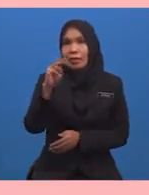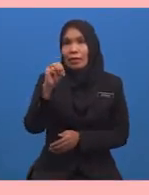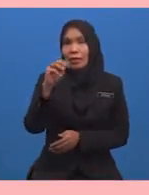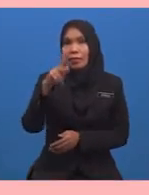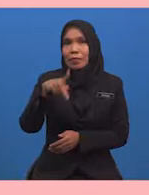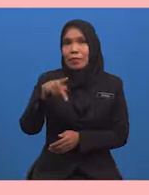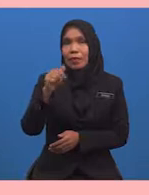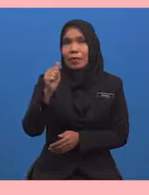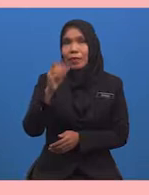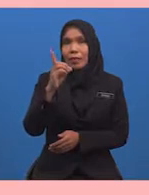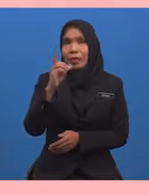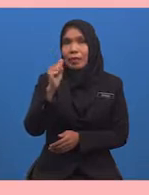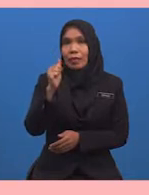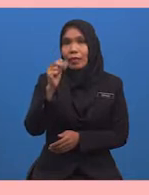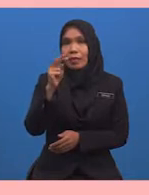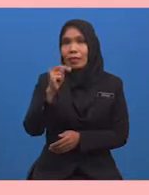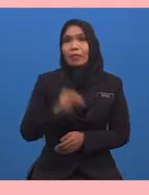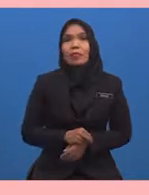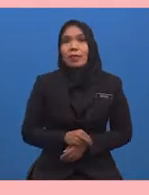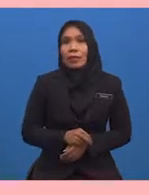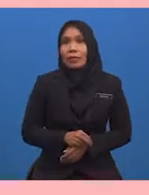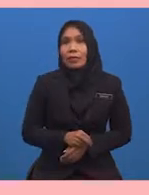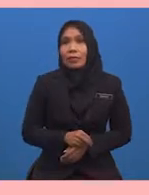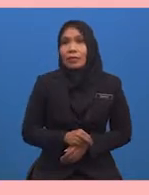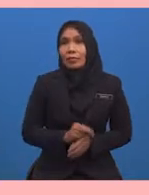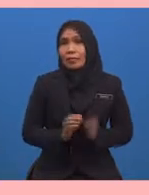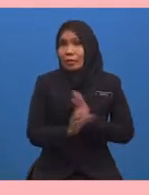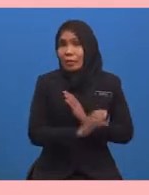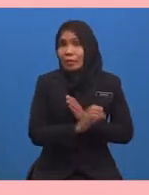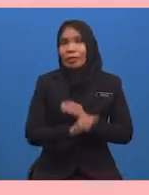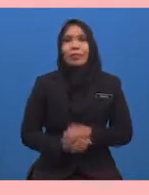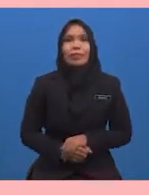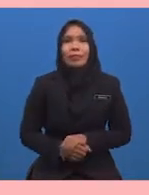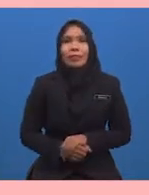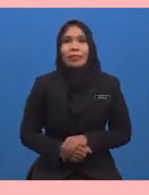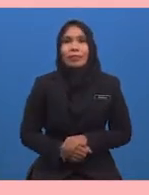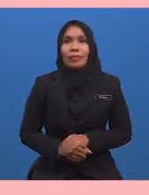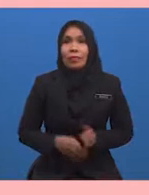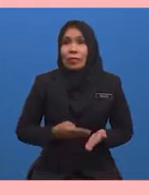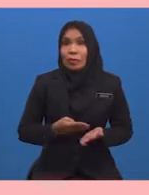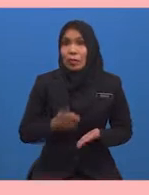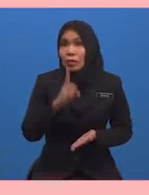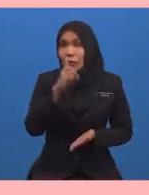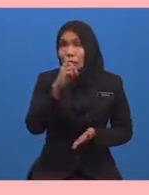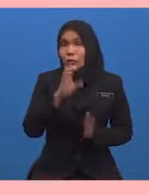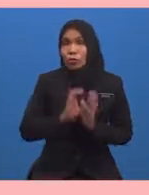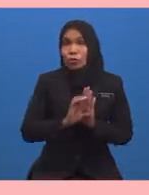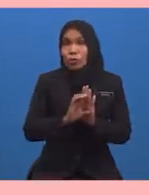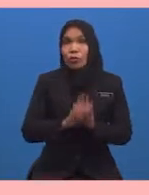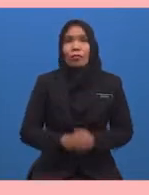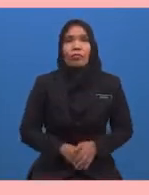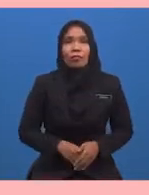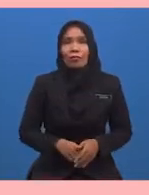Bolehkah murid-murid nyatakan satu contoh lain sungai di Malaysia yang menjadi sempadan